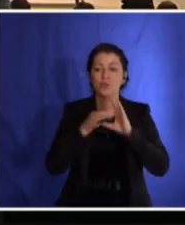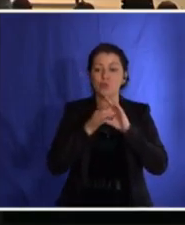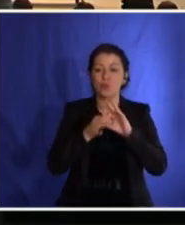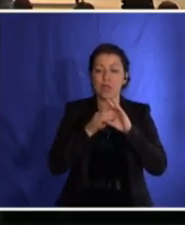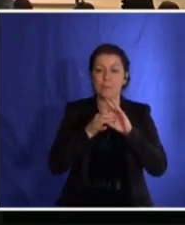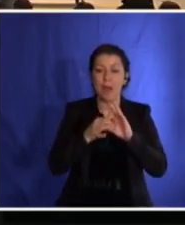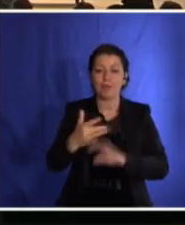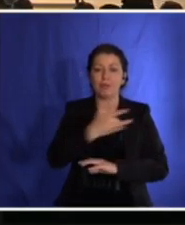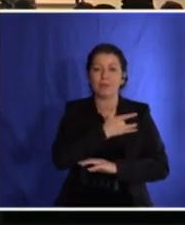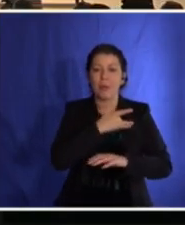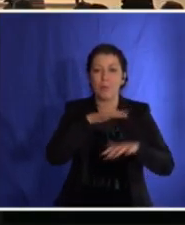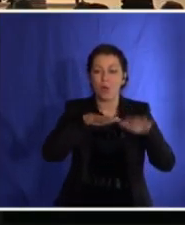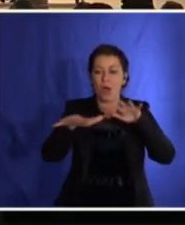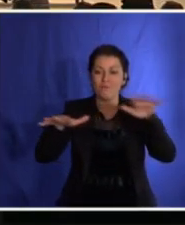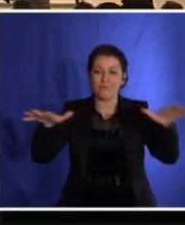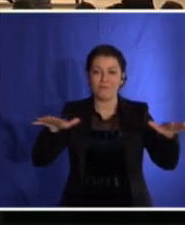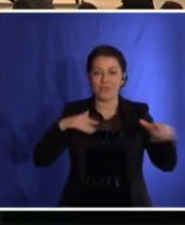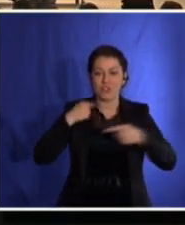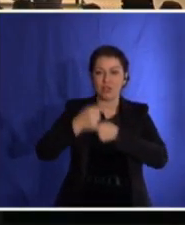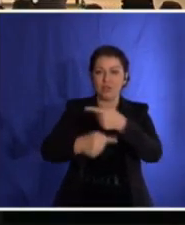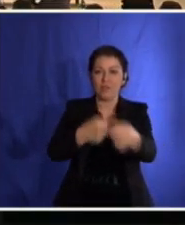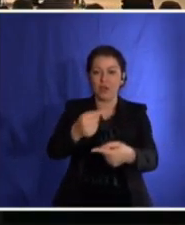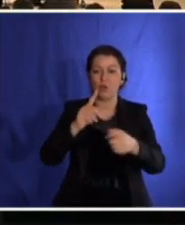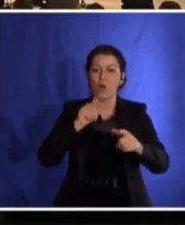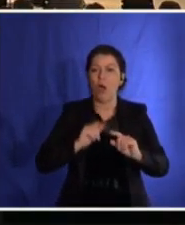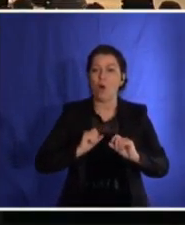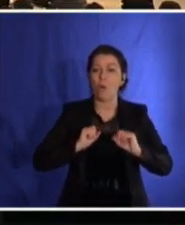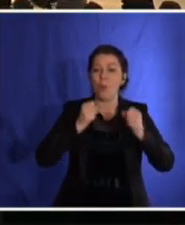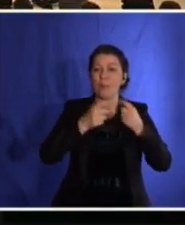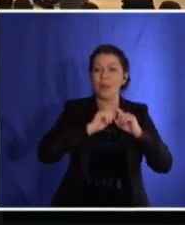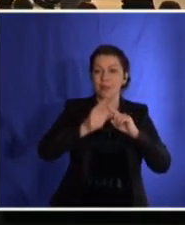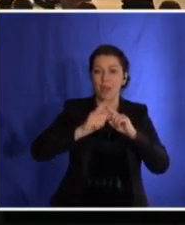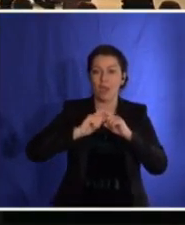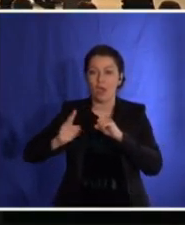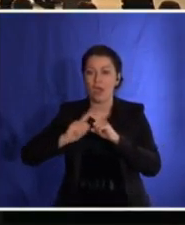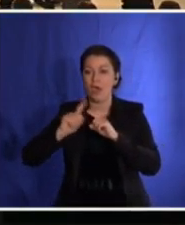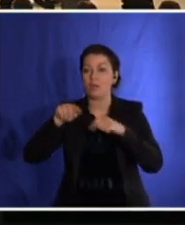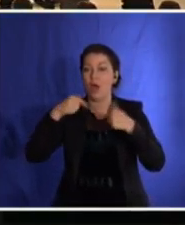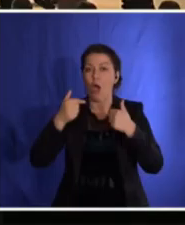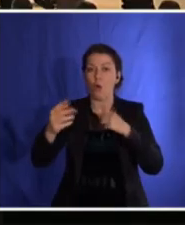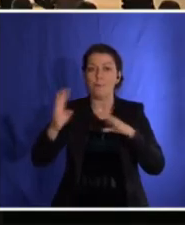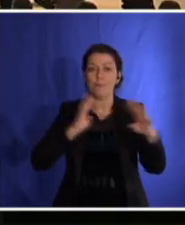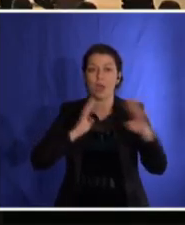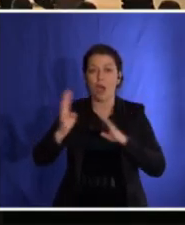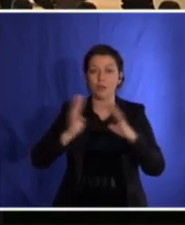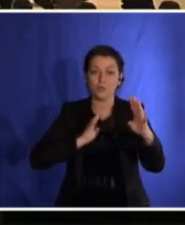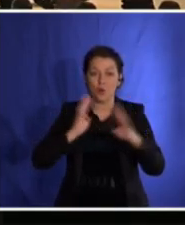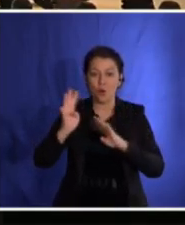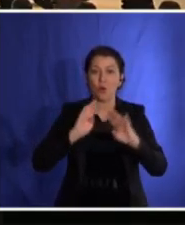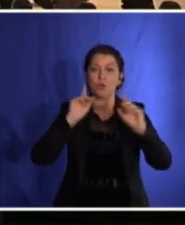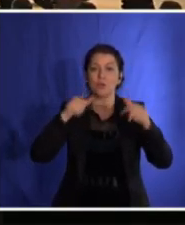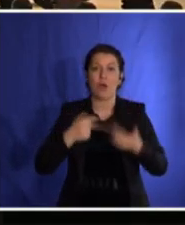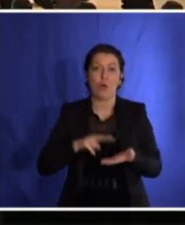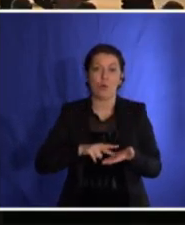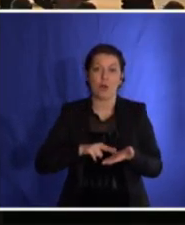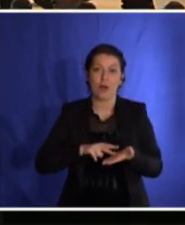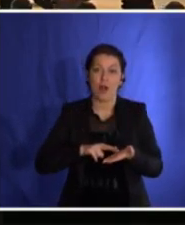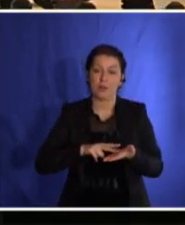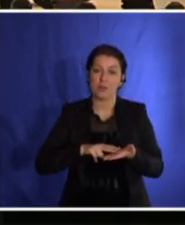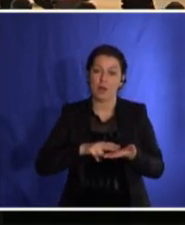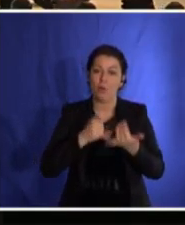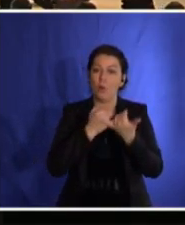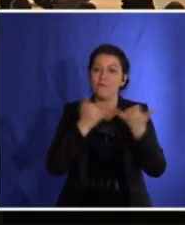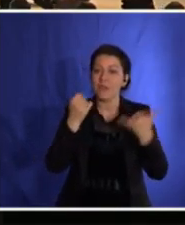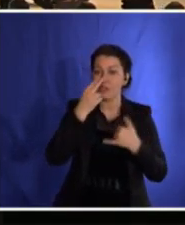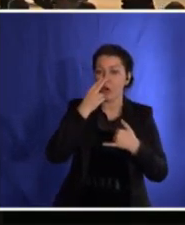Entwicklung, wie hat sich die Mobilität, wie hat sich auch die Migration und schlussendlich die Digitalisierung auf die